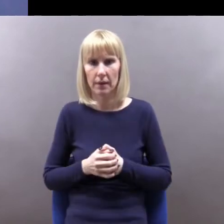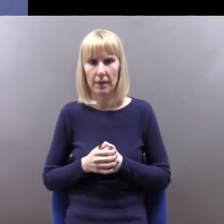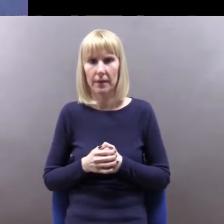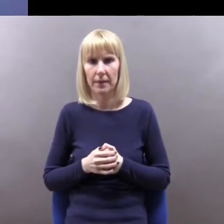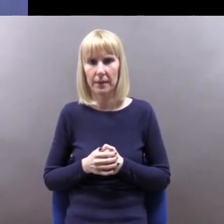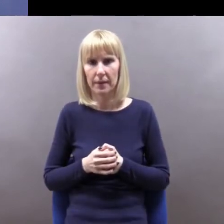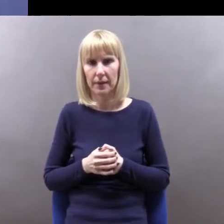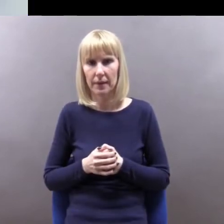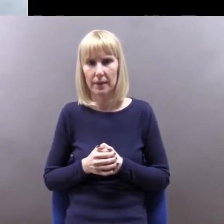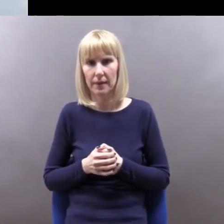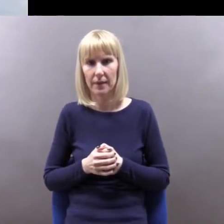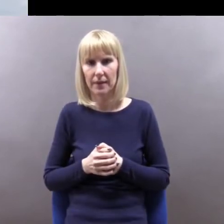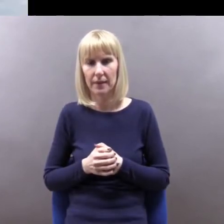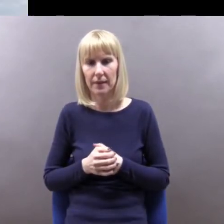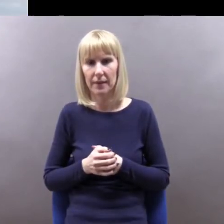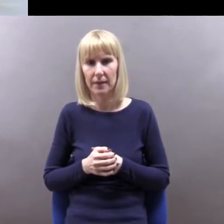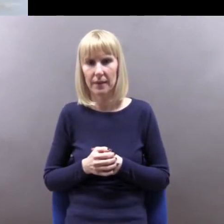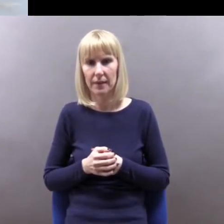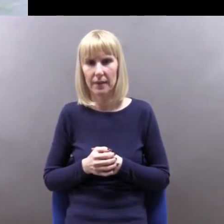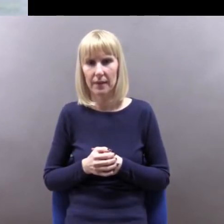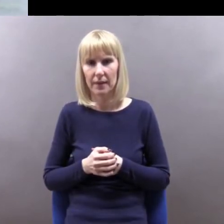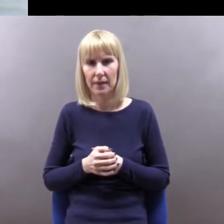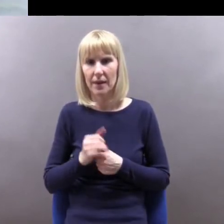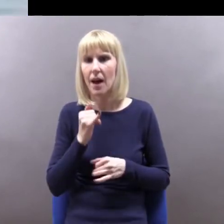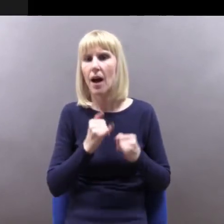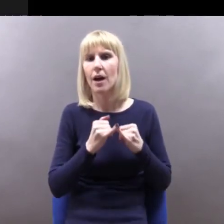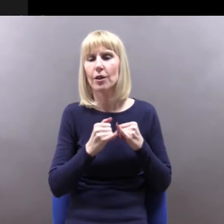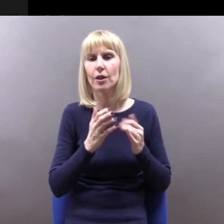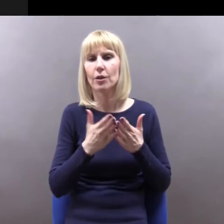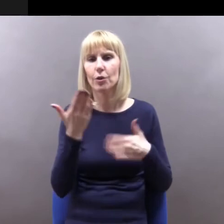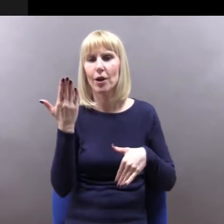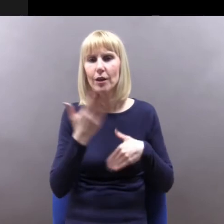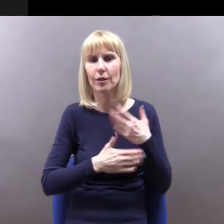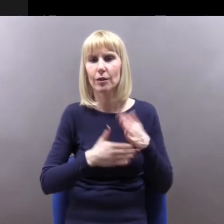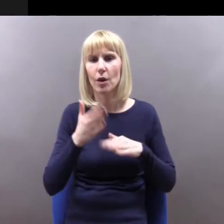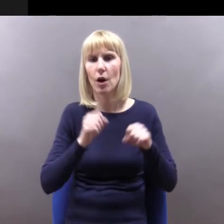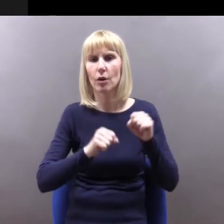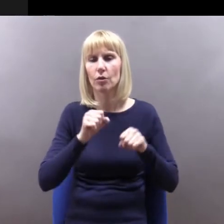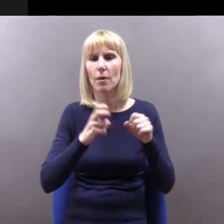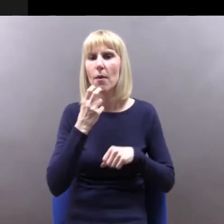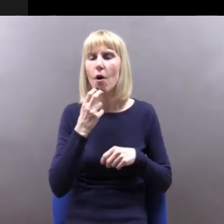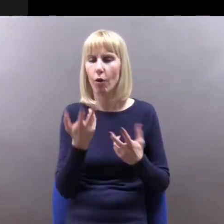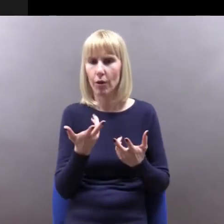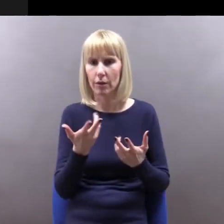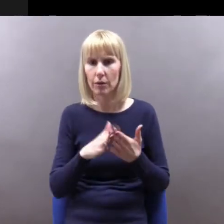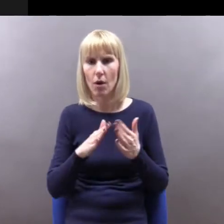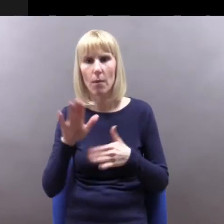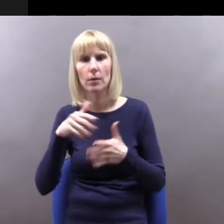No, dobrze, no, szacunek. A jak się zasilanie skończy, to co się stanie wtedy? Są akumulatory.